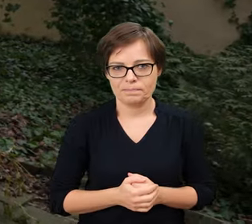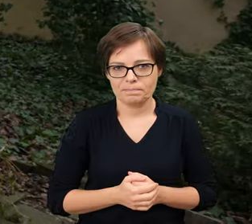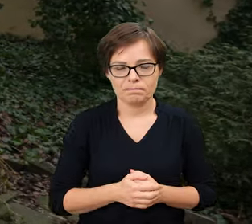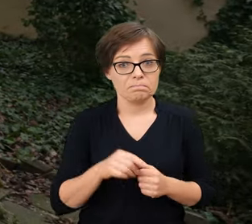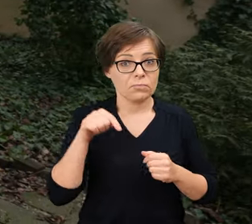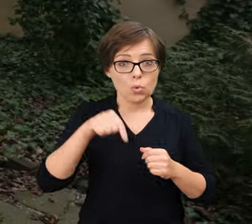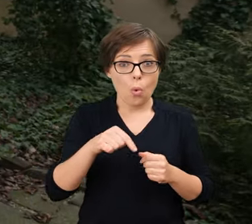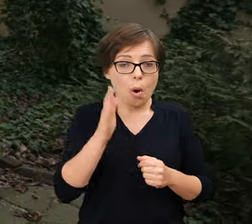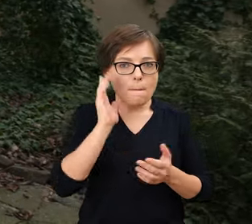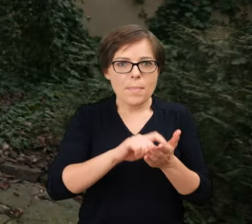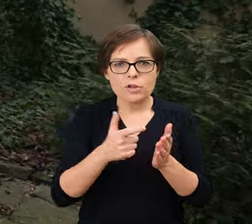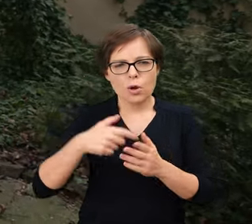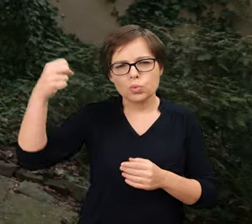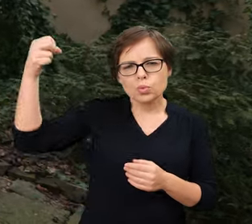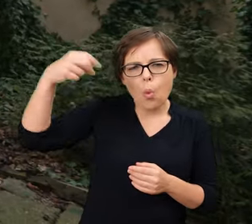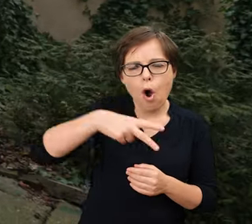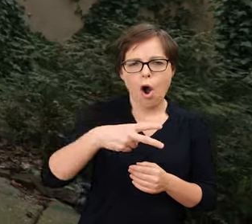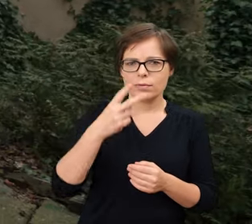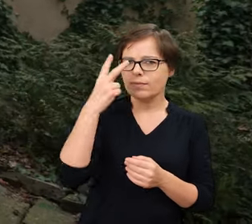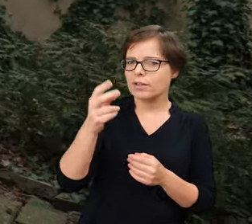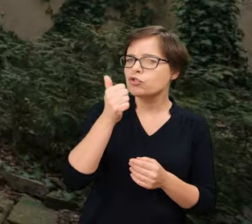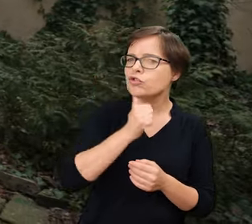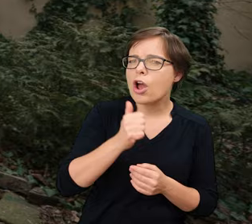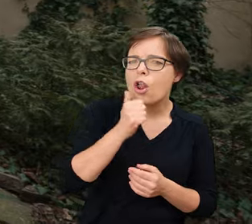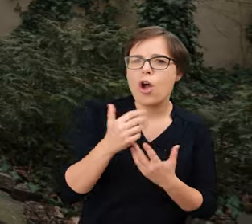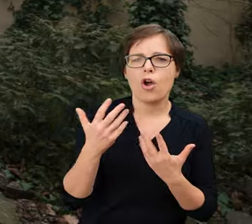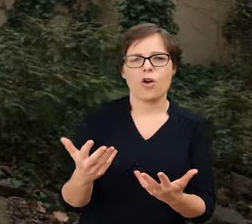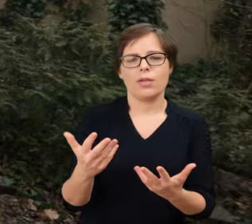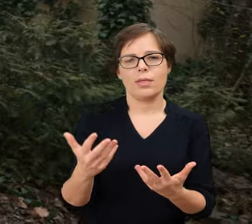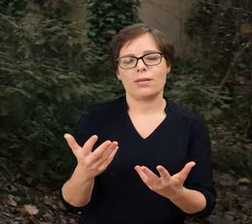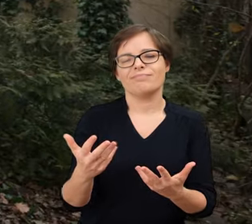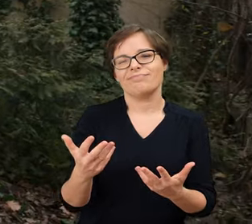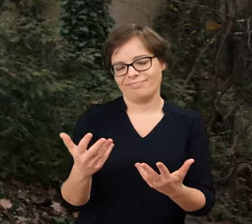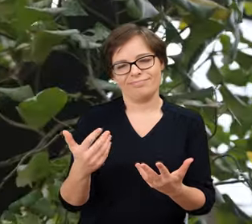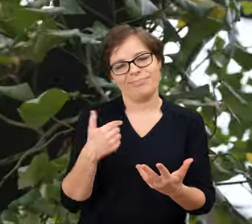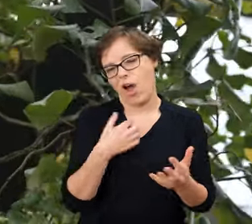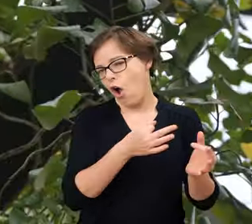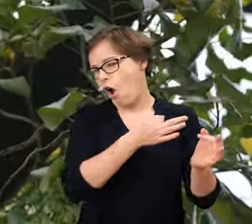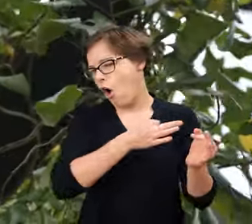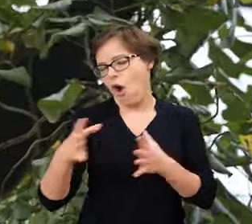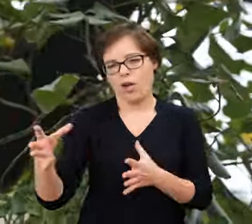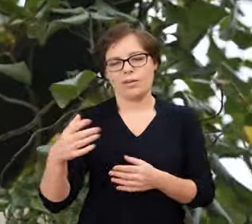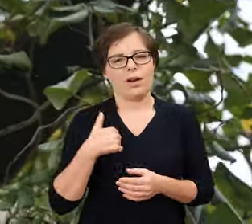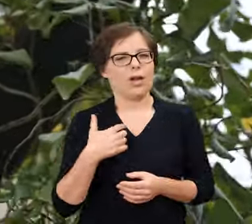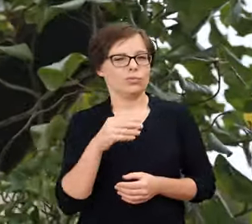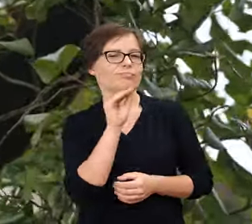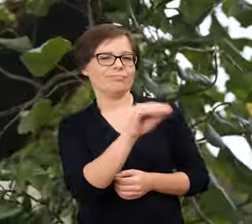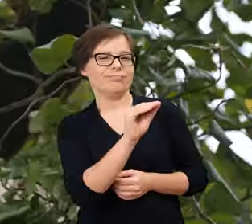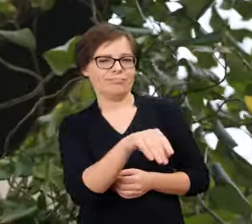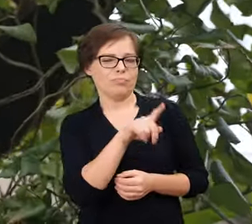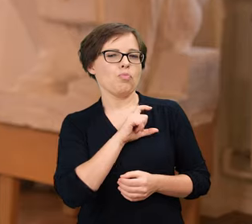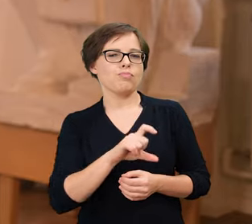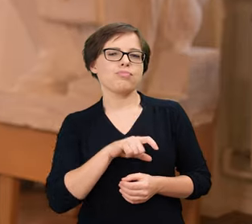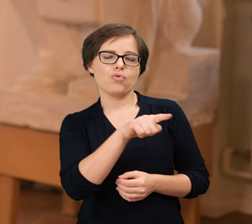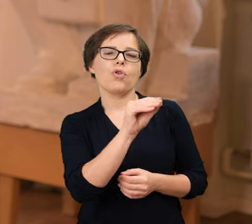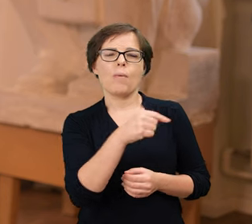Mieszkanie było pełne słońca i zieleni. I nie było co ściemniać. Powiedziałem wprost agentowi, że